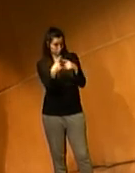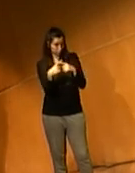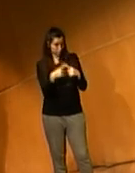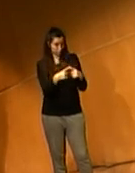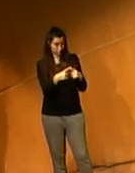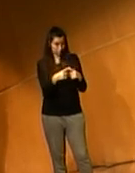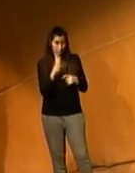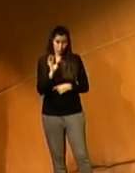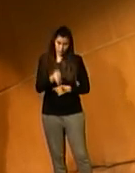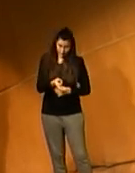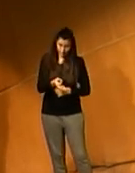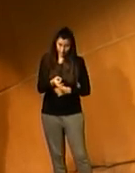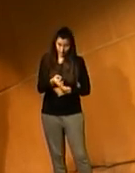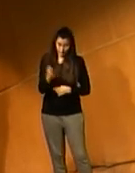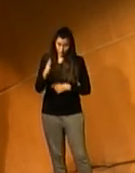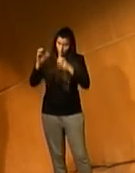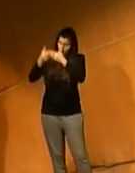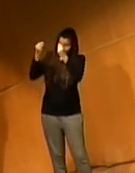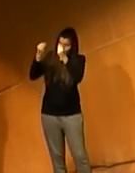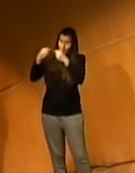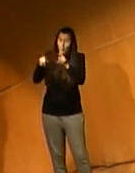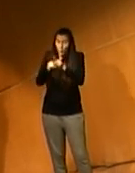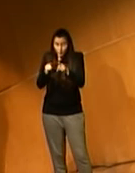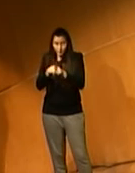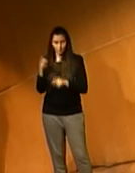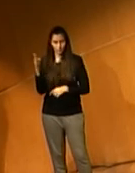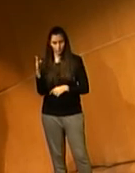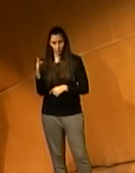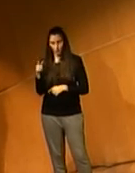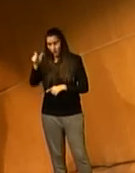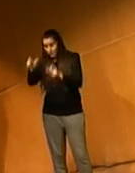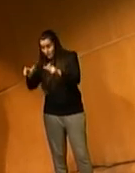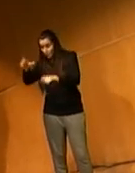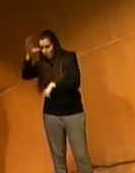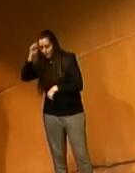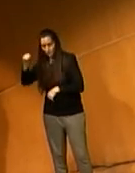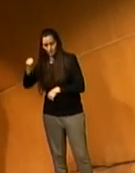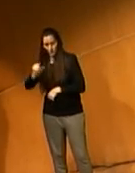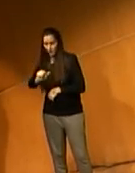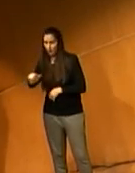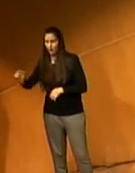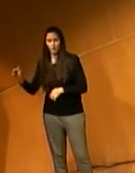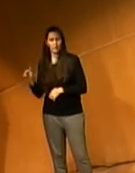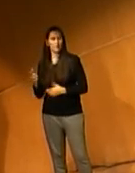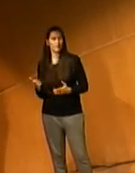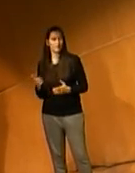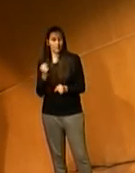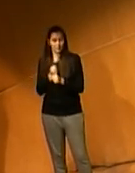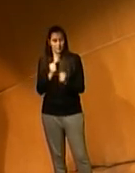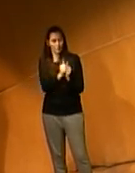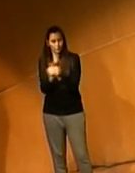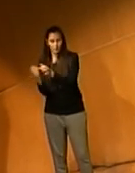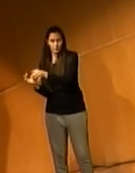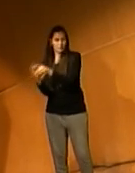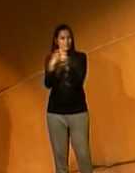même temps, on a aussi besoin des professionnels du secteur médico-social et de